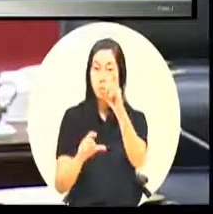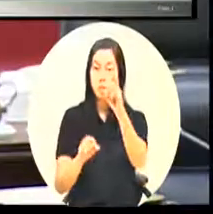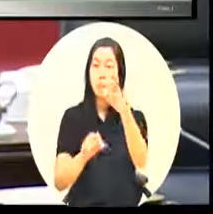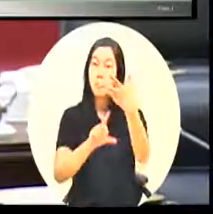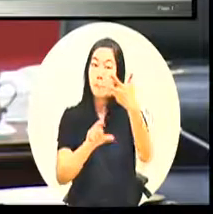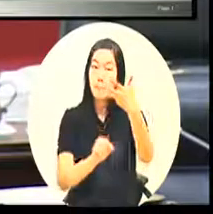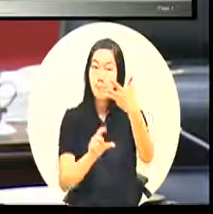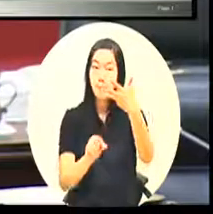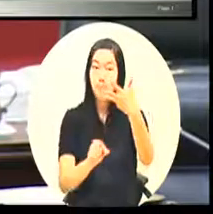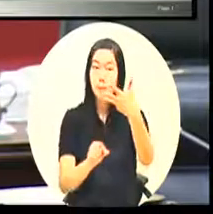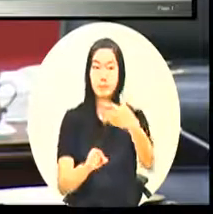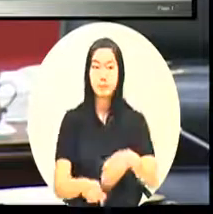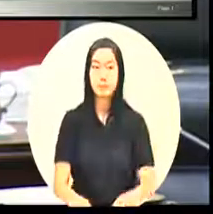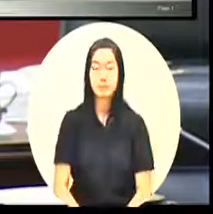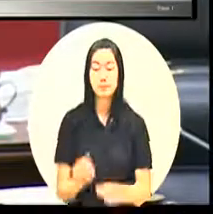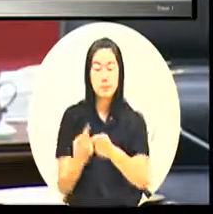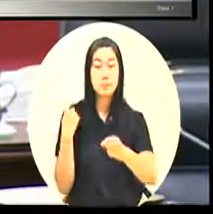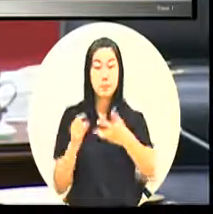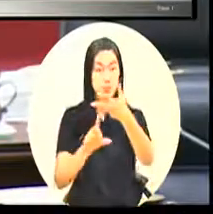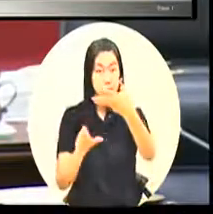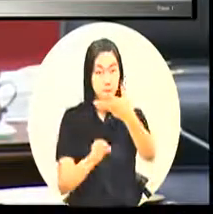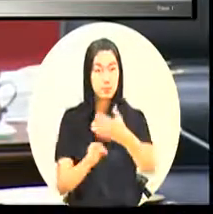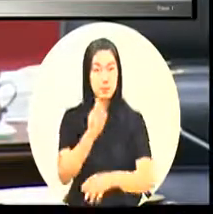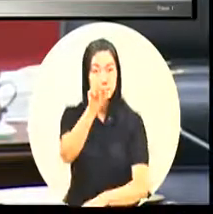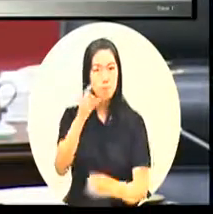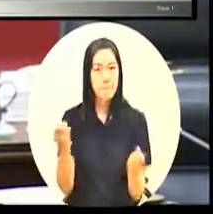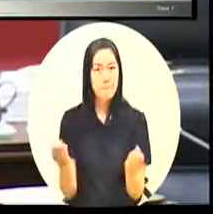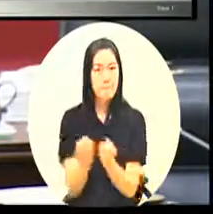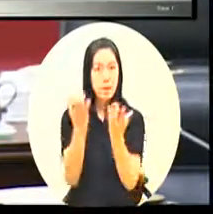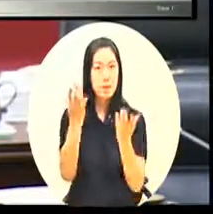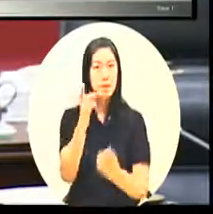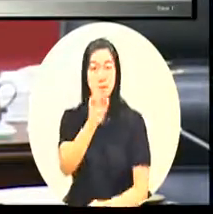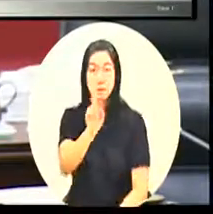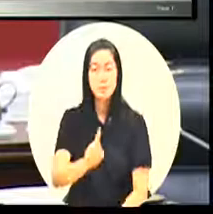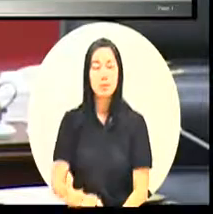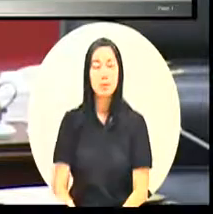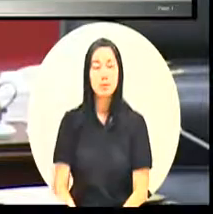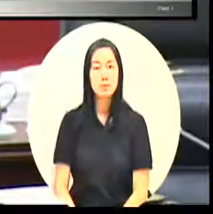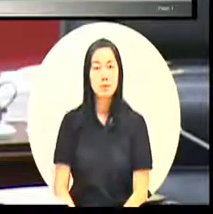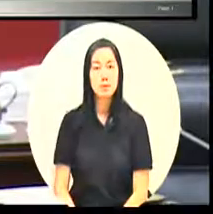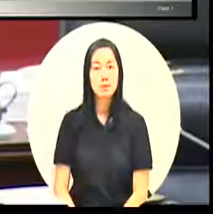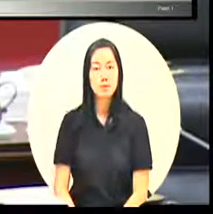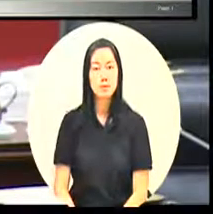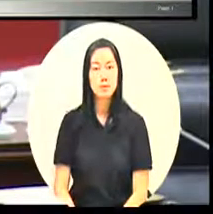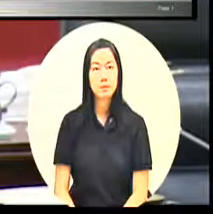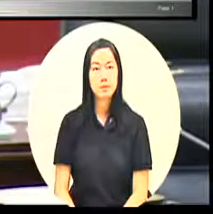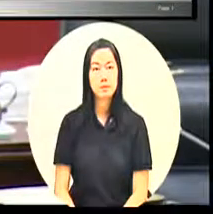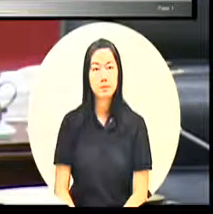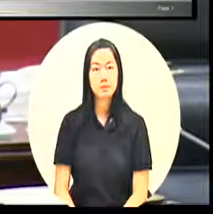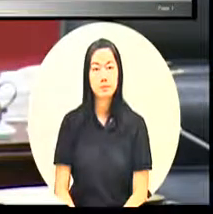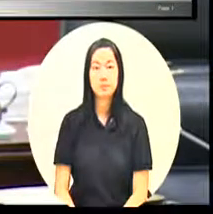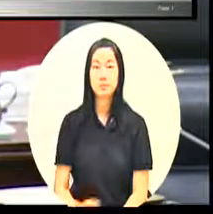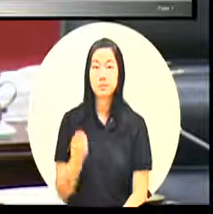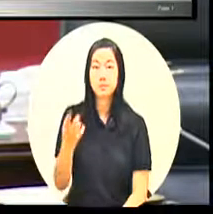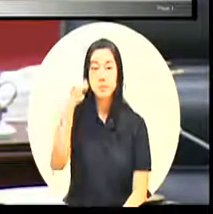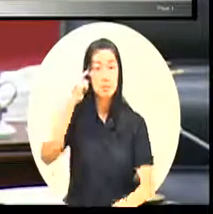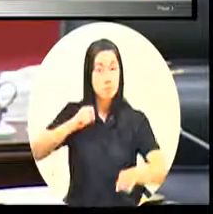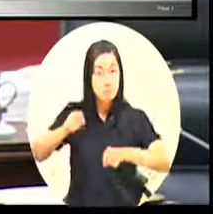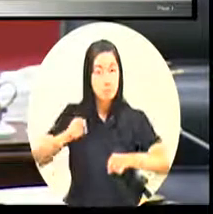月有一件相当大的进展。然后在新的政策，